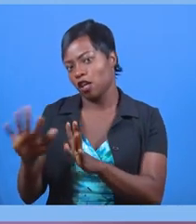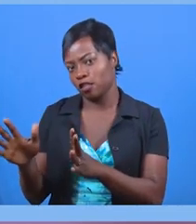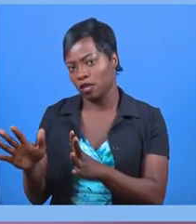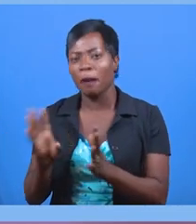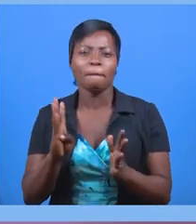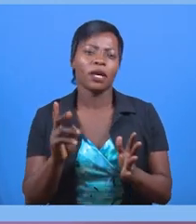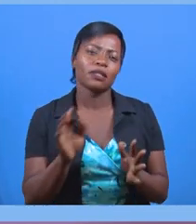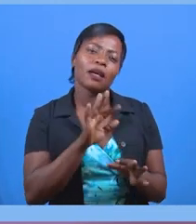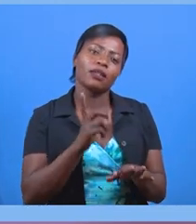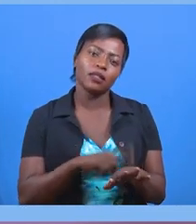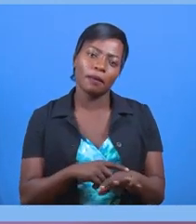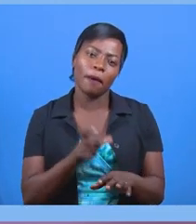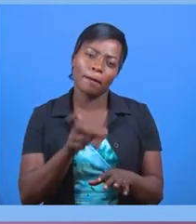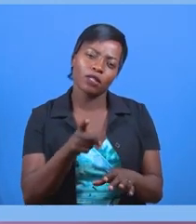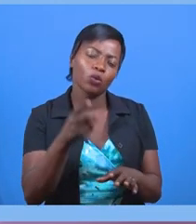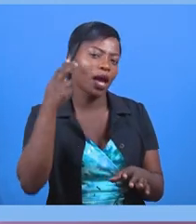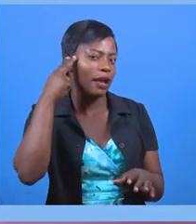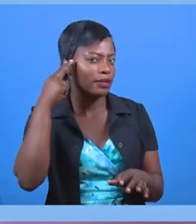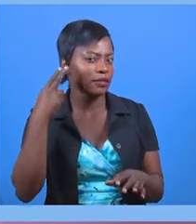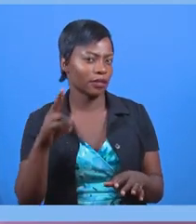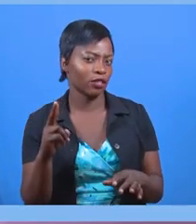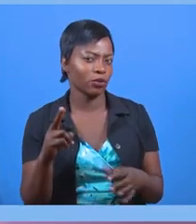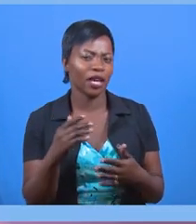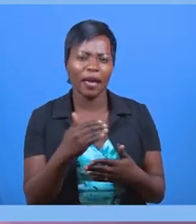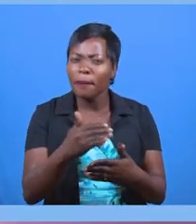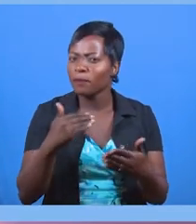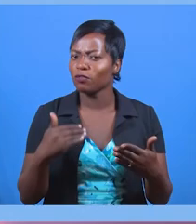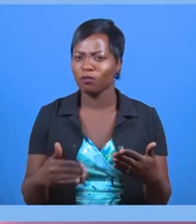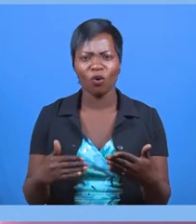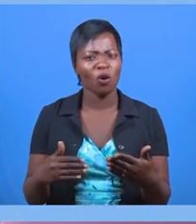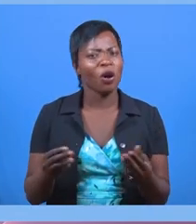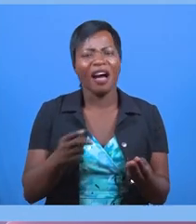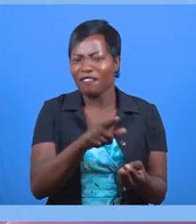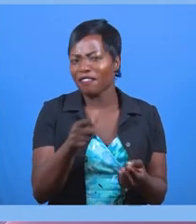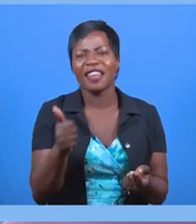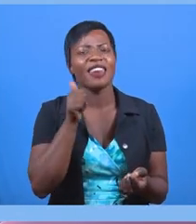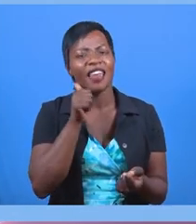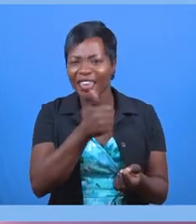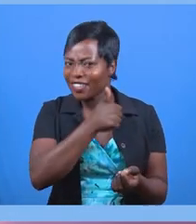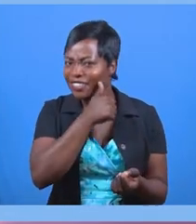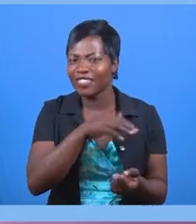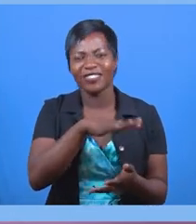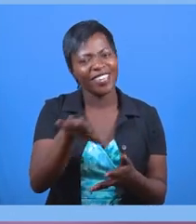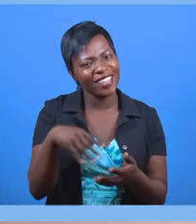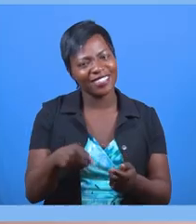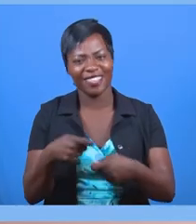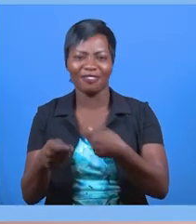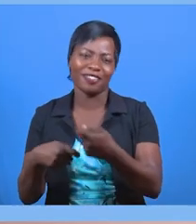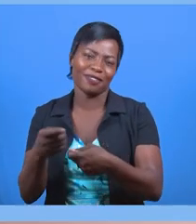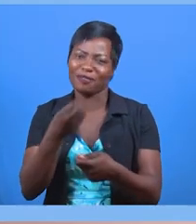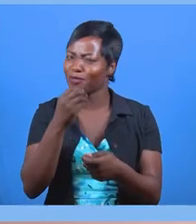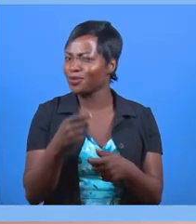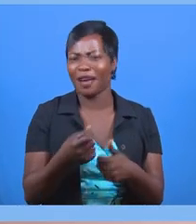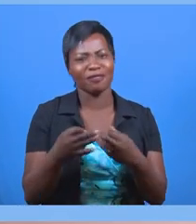anogona kunzwisa kuti aiwa ingwane pandakambosvika pano zvinhu zvakanga zvakambomira zvakadai. Iye zvino zvadi